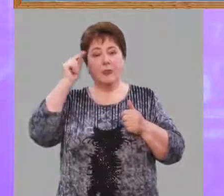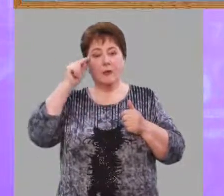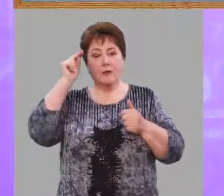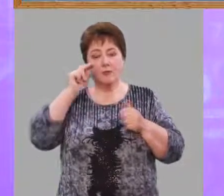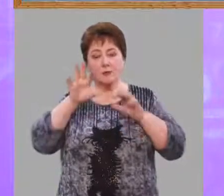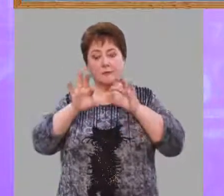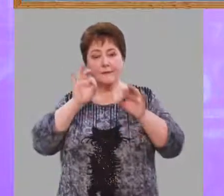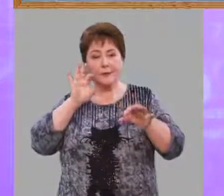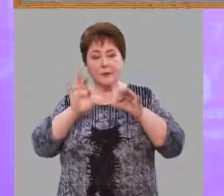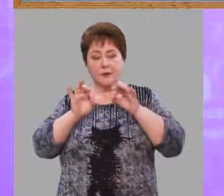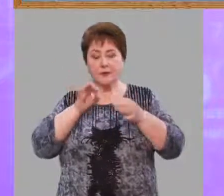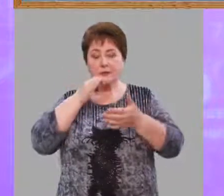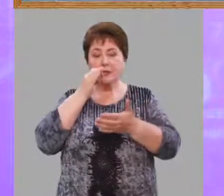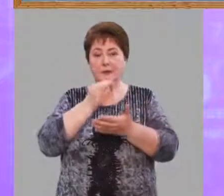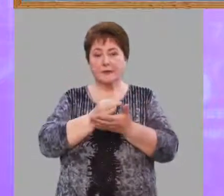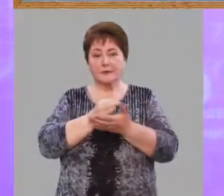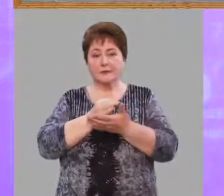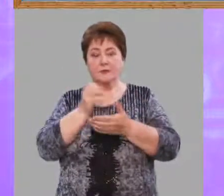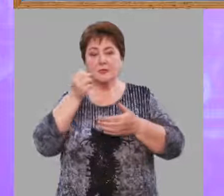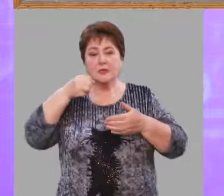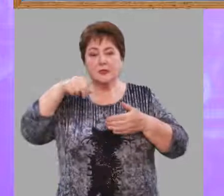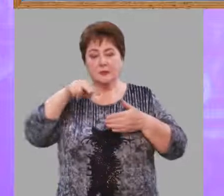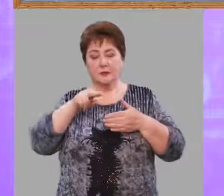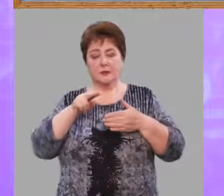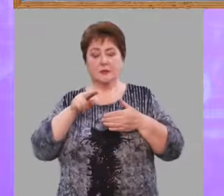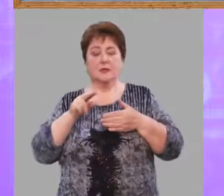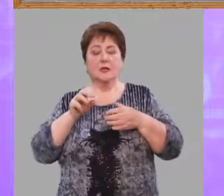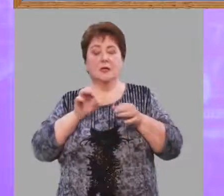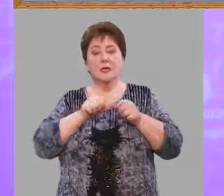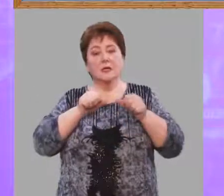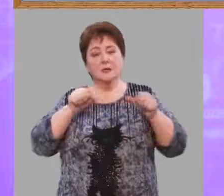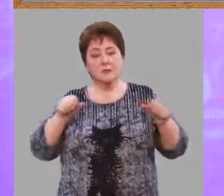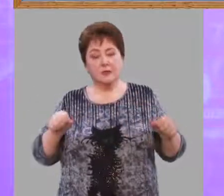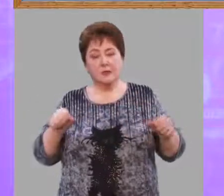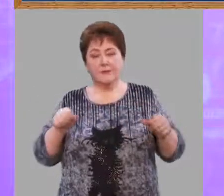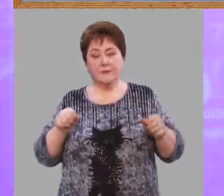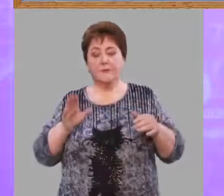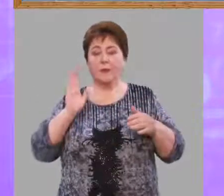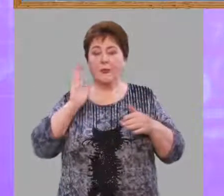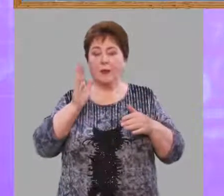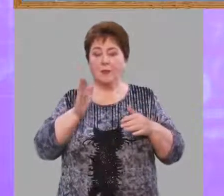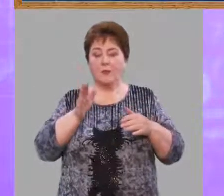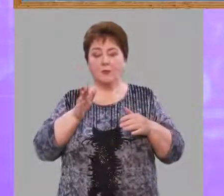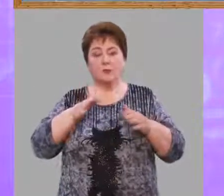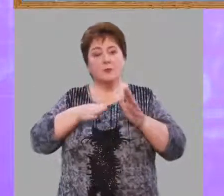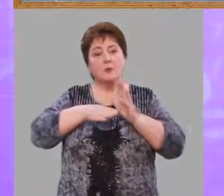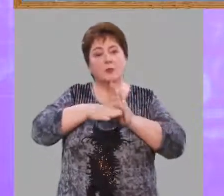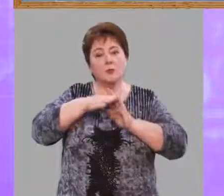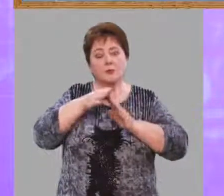Научимся выбирать соответствующие единицы измерения. Будем